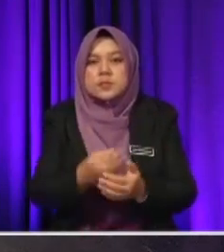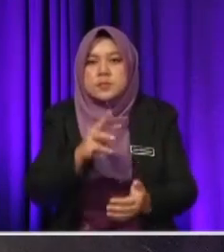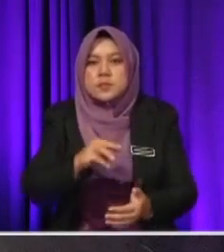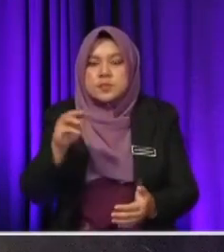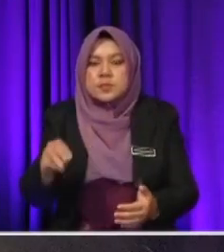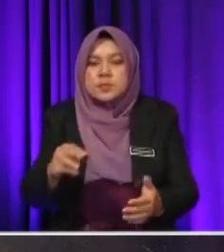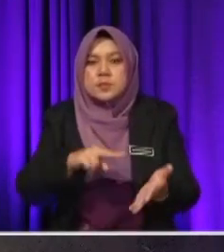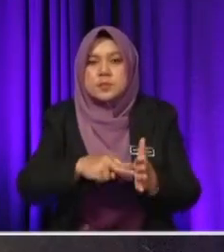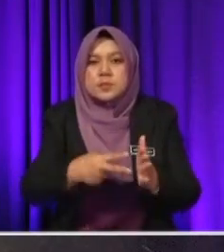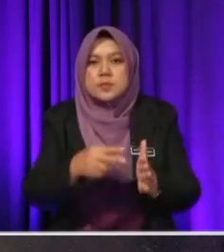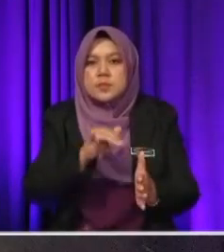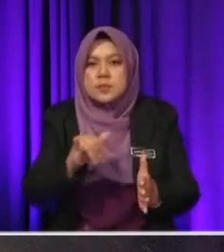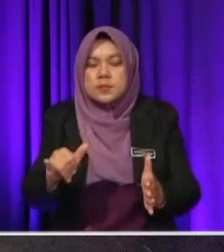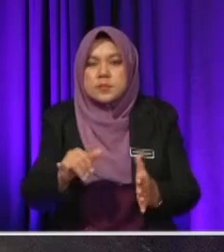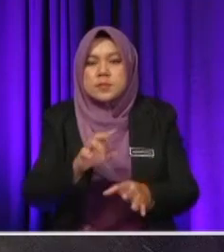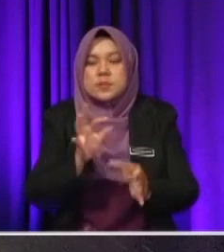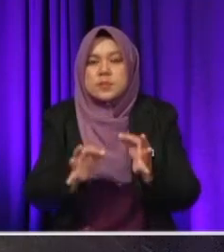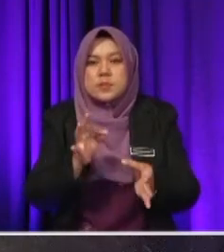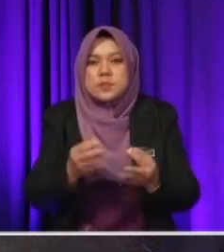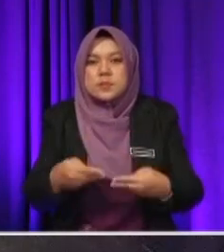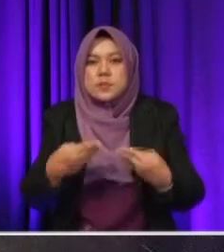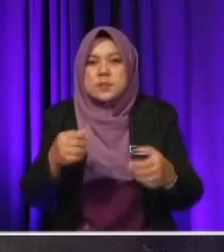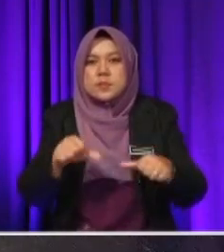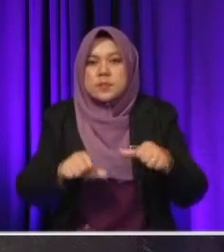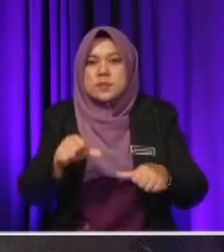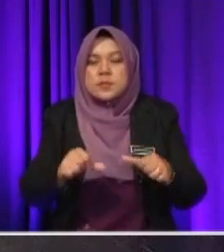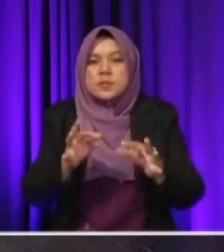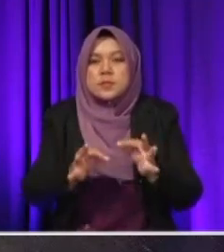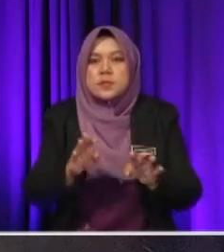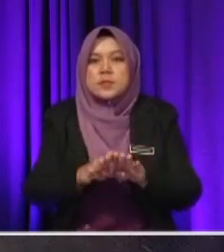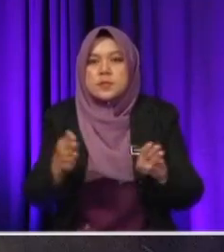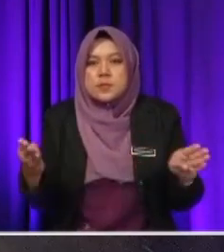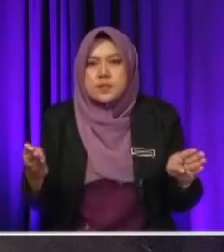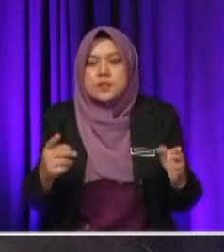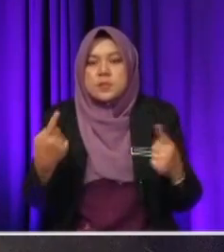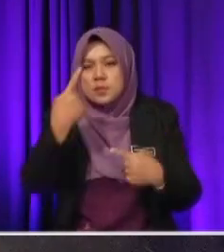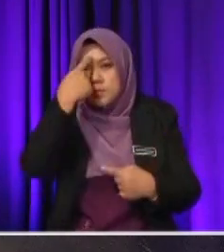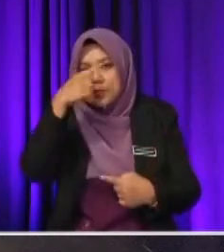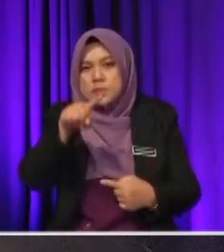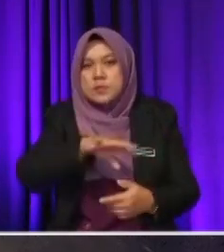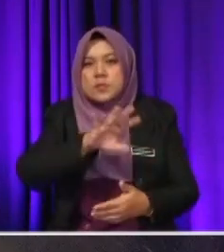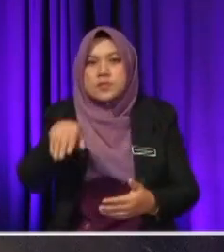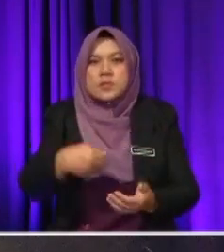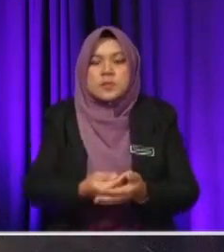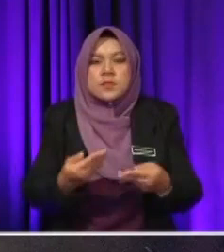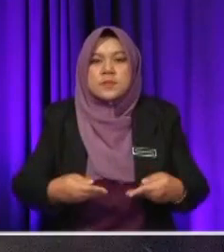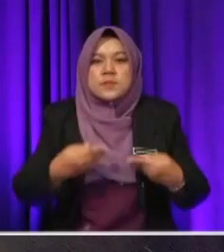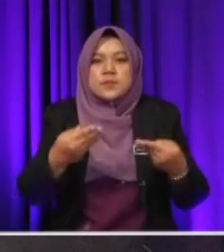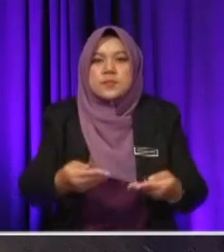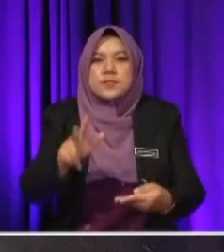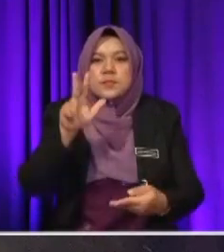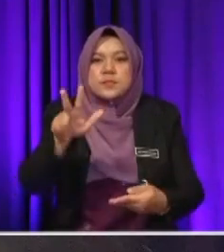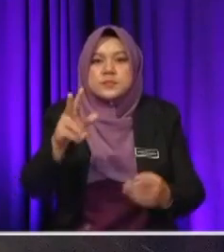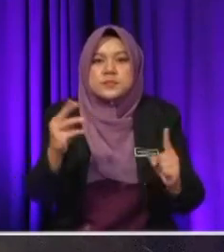maknanya tidak adil lah kalau kita berikan maka yang berbeda jadi untuk semua kita berikan skor atau begitu bagaimana